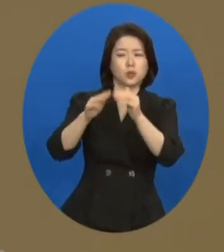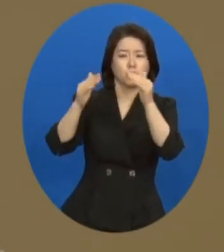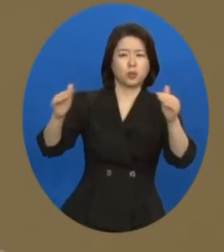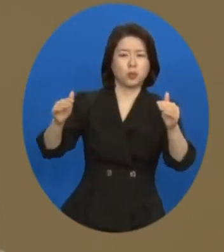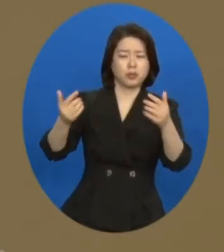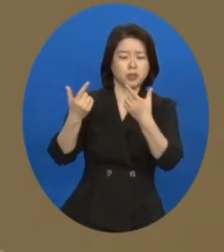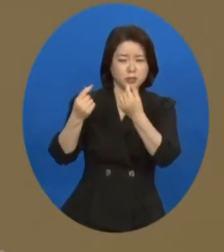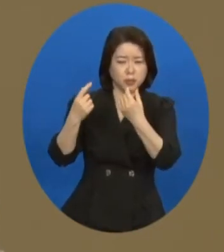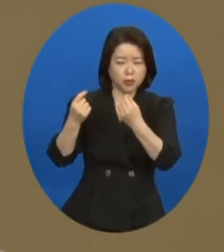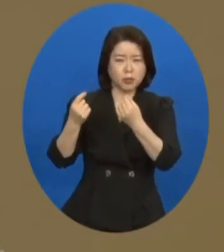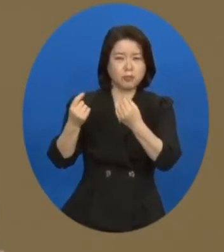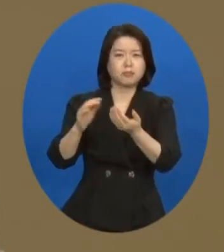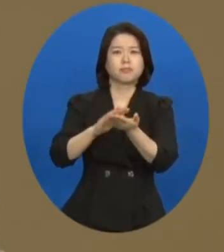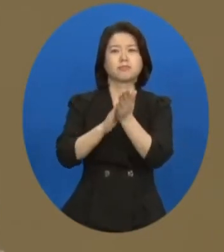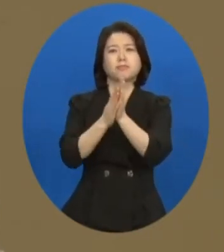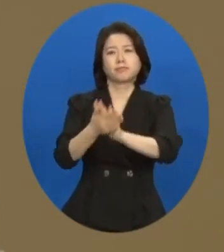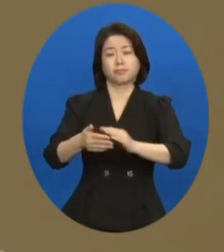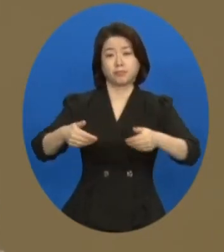되어야